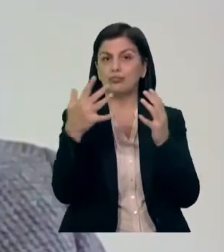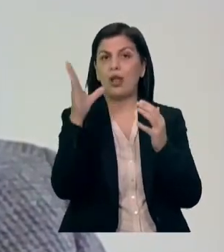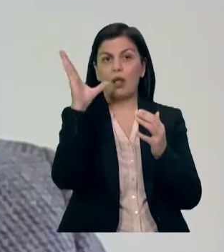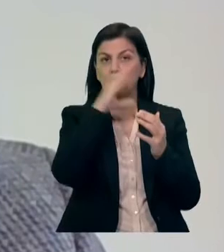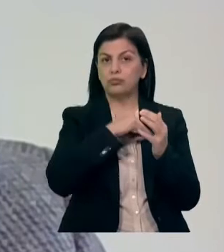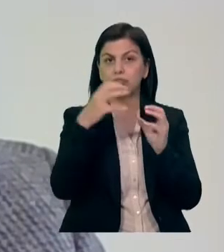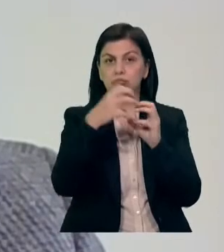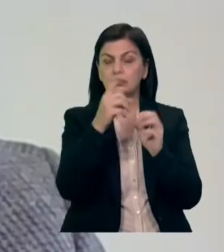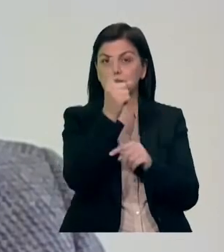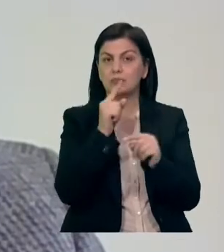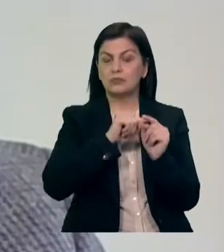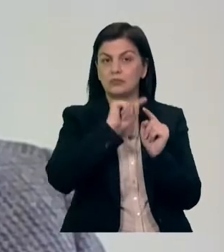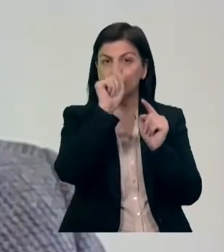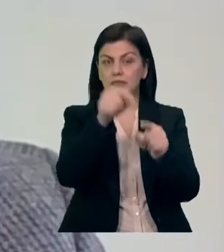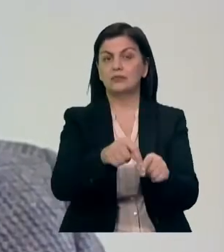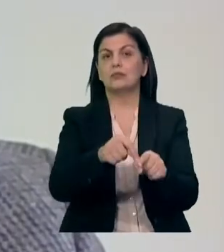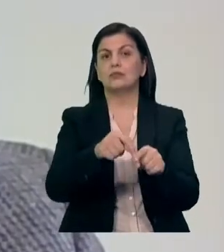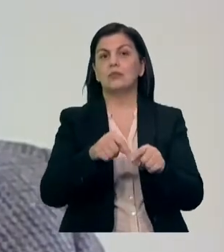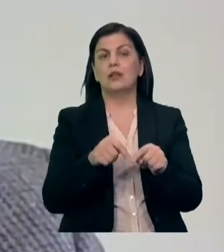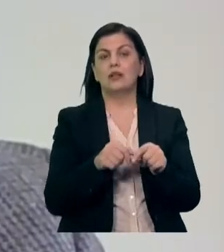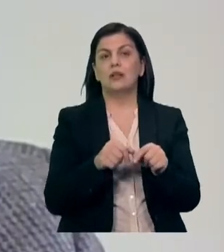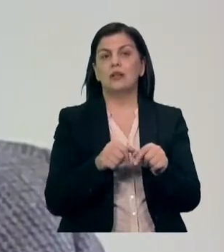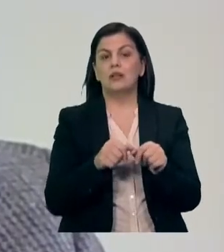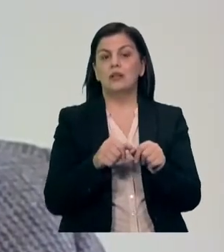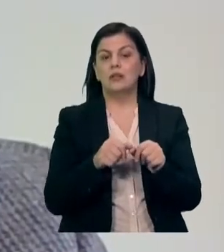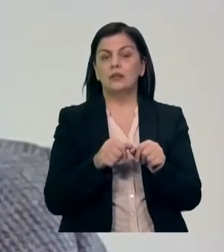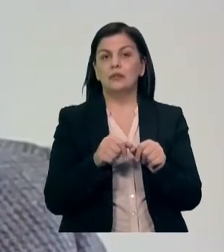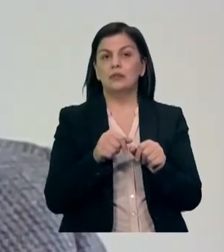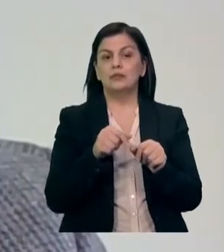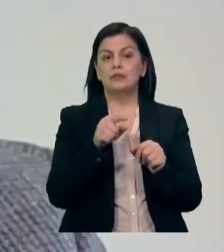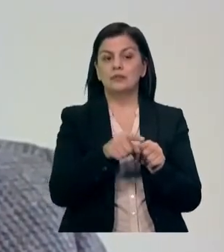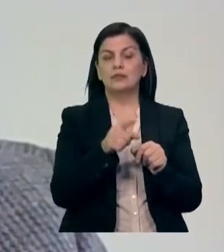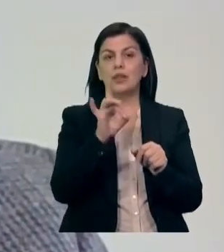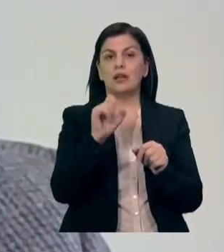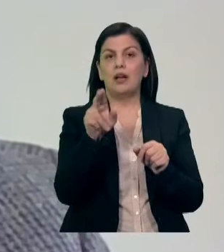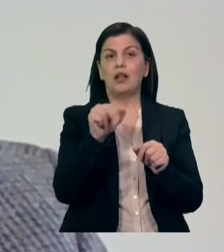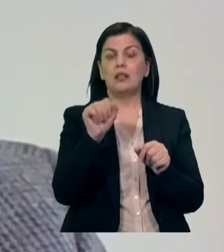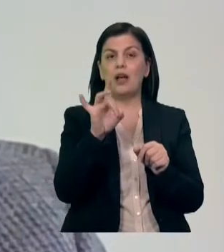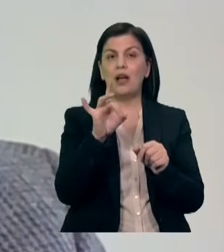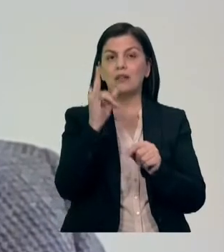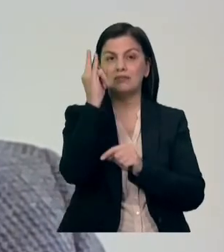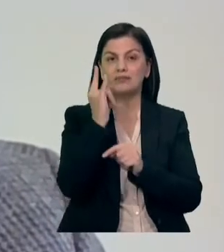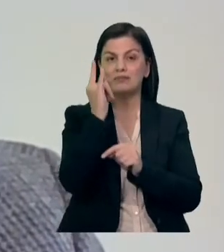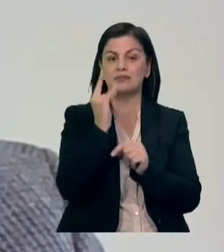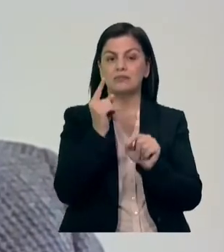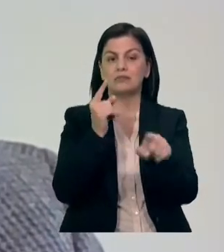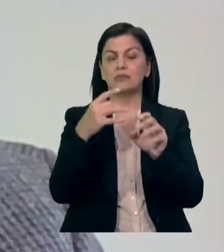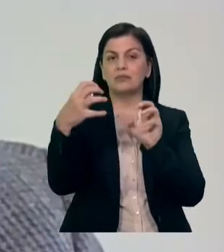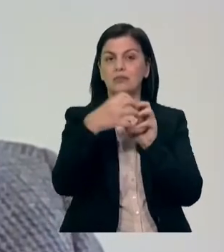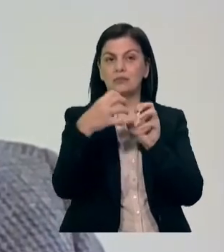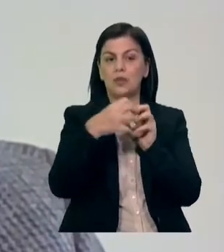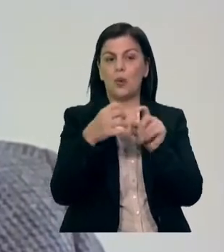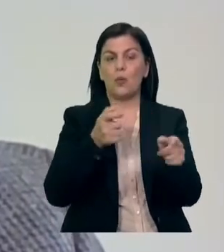bombaları, zırh delici mermiler, sığınak delici mermiler, radar savar sistemleri gibi başlıklar,